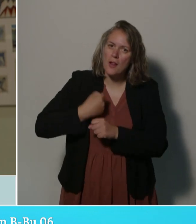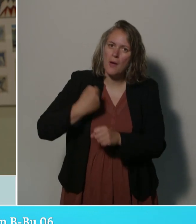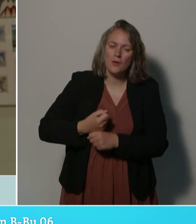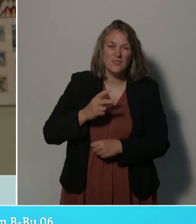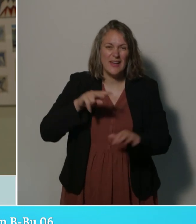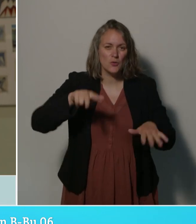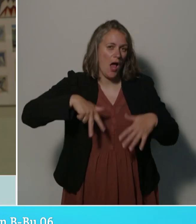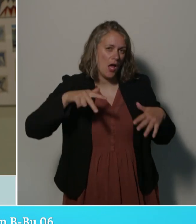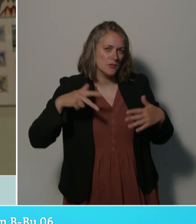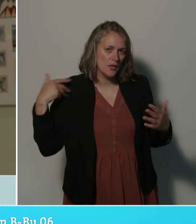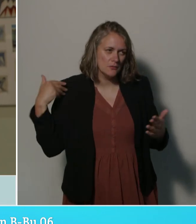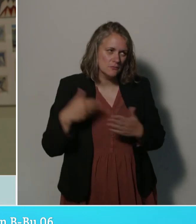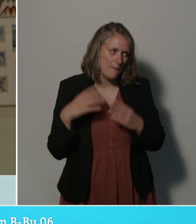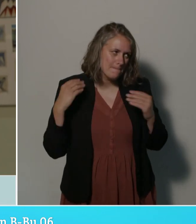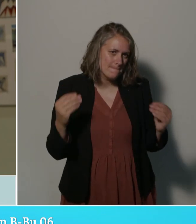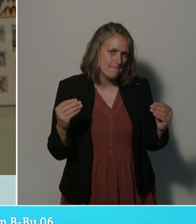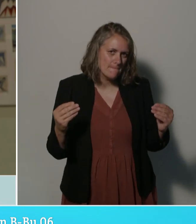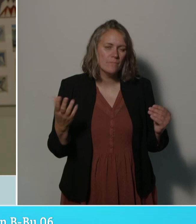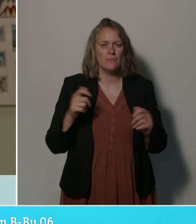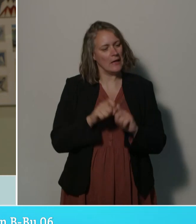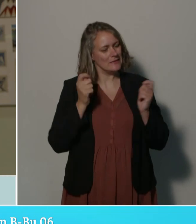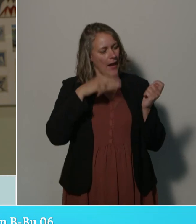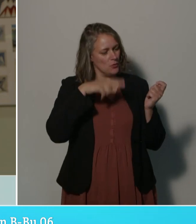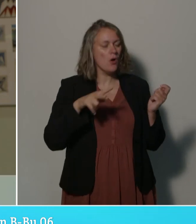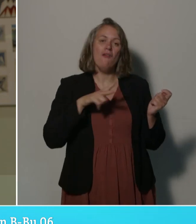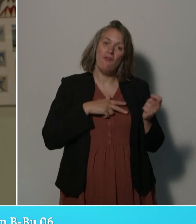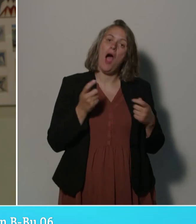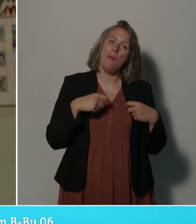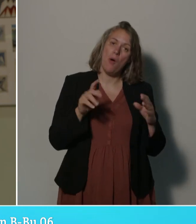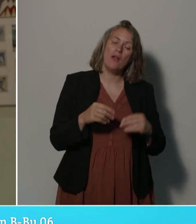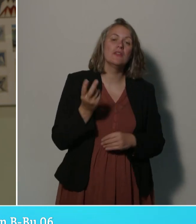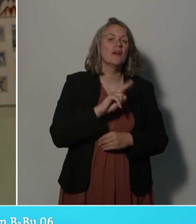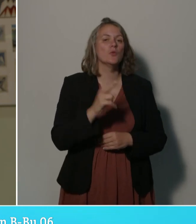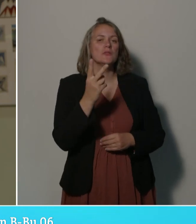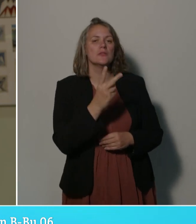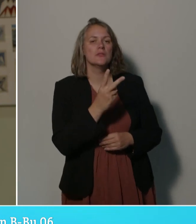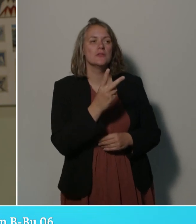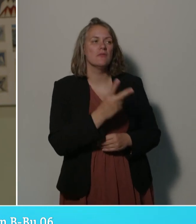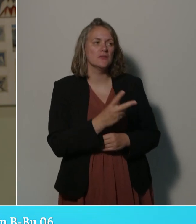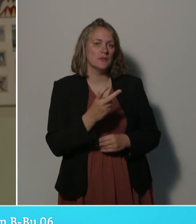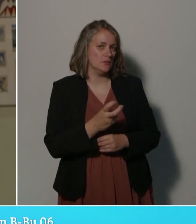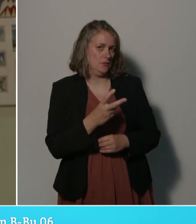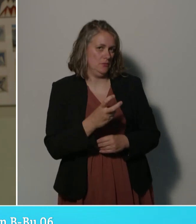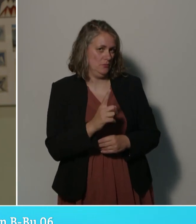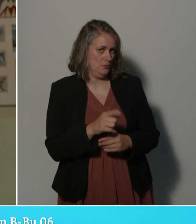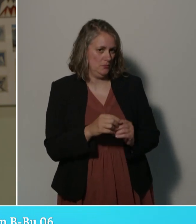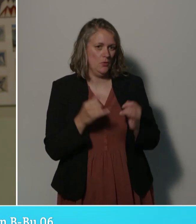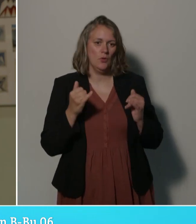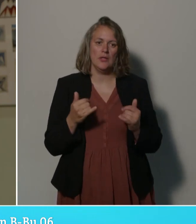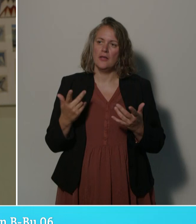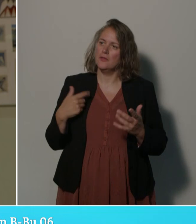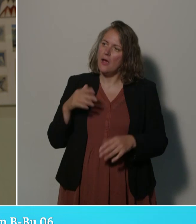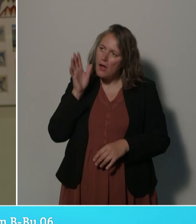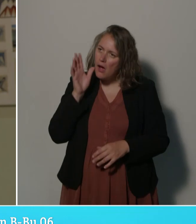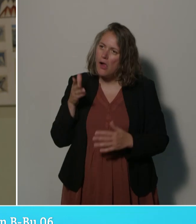passiert nichts. Es war mal in der Zeitung zu lesen, 2022 geht es jetzt wirklich los. Das war also schon ein bisschen her. Es scheint, und jetzt hören wir wieder, dass es nicht weitergeht.